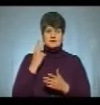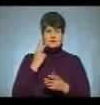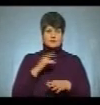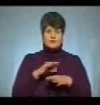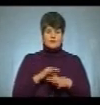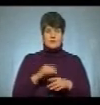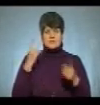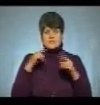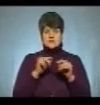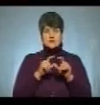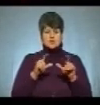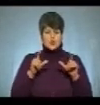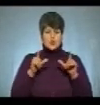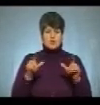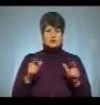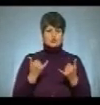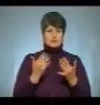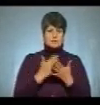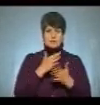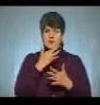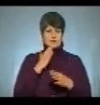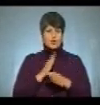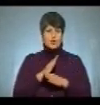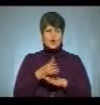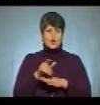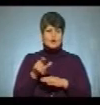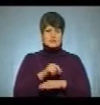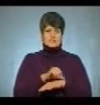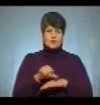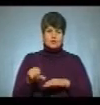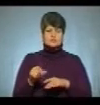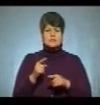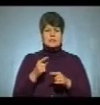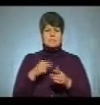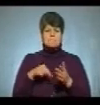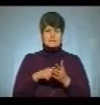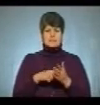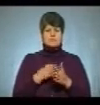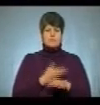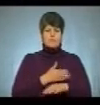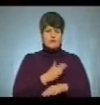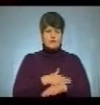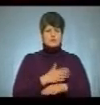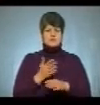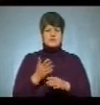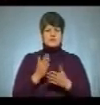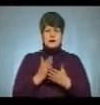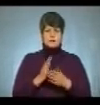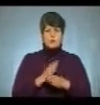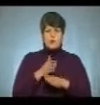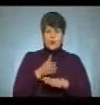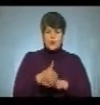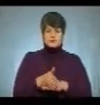і мистецька школа. І сьогодні маємо дуже багато гостей, як за кордону, і з міст побратимів Польщі, Конопниця, Любомиш. Маємо гостей